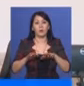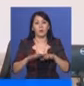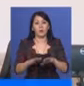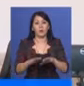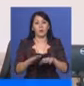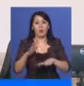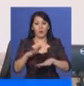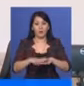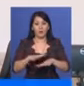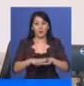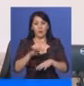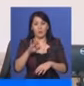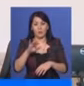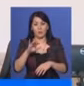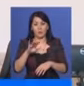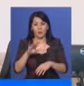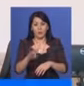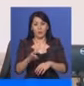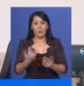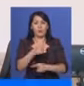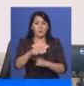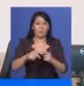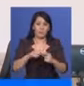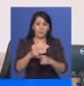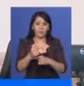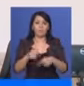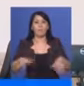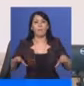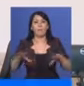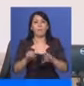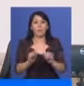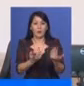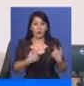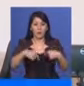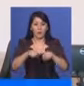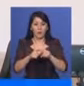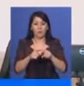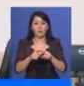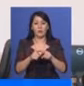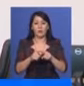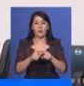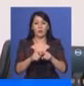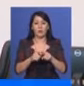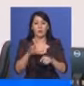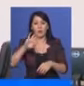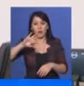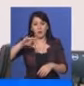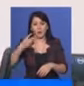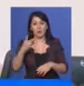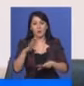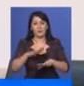қоғамдық қор мен Атамекенім және кәсіпкерлер палатасы бірге ұйымдастыруда. Бұл қайырымдылық